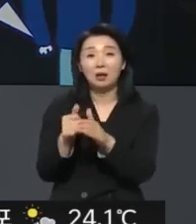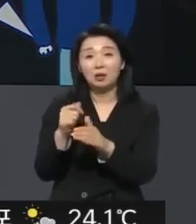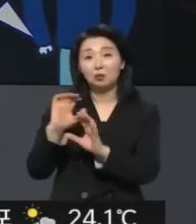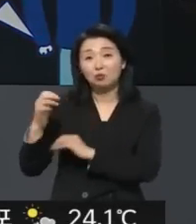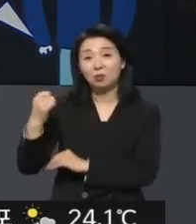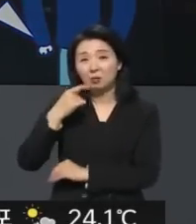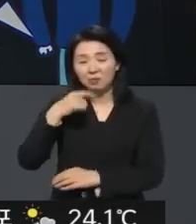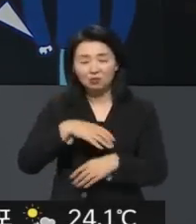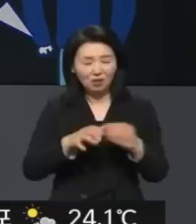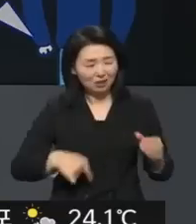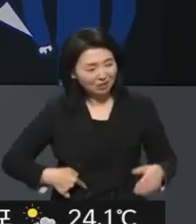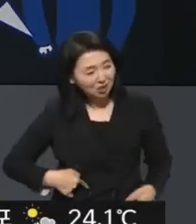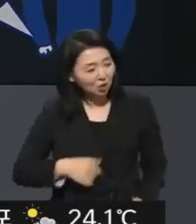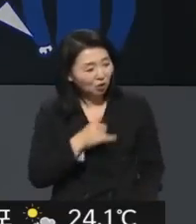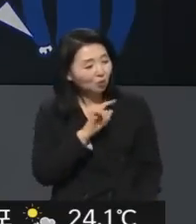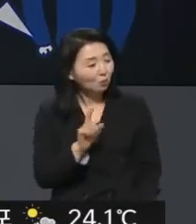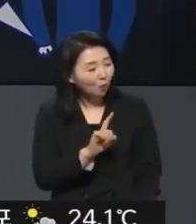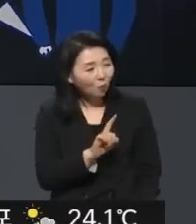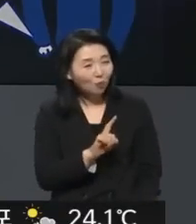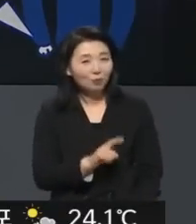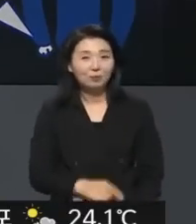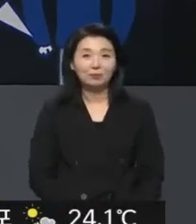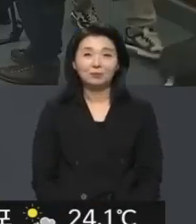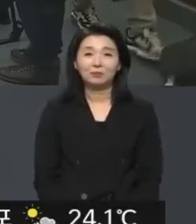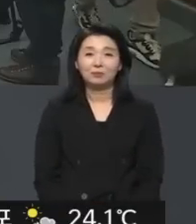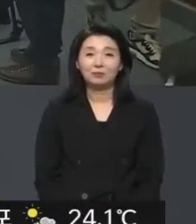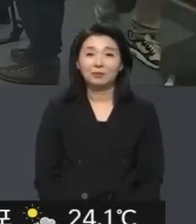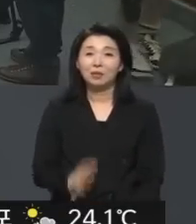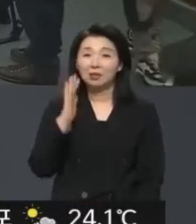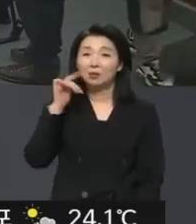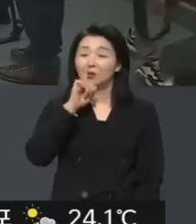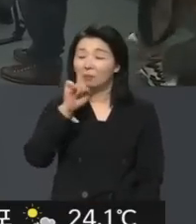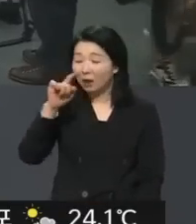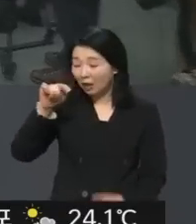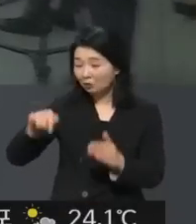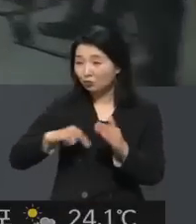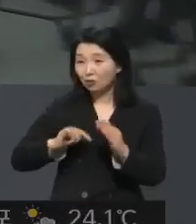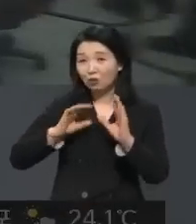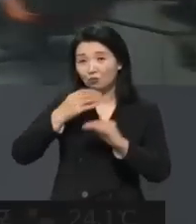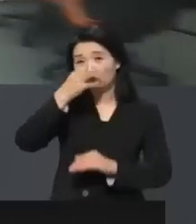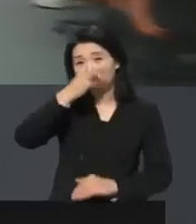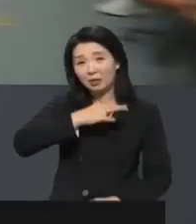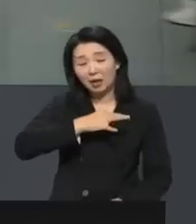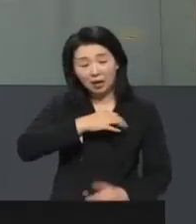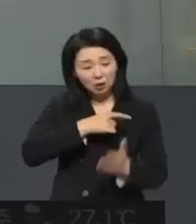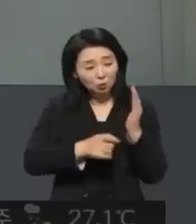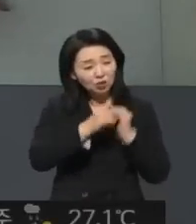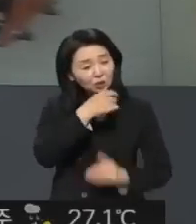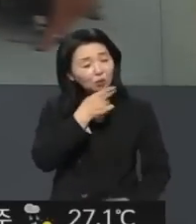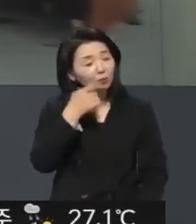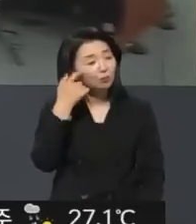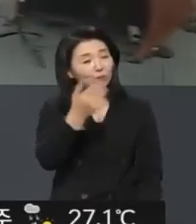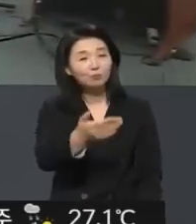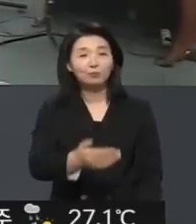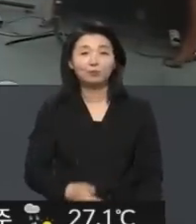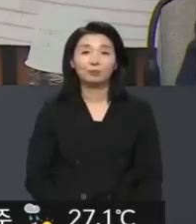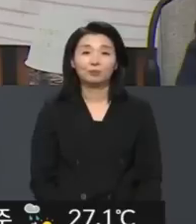민주당이 찔리는 거라도 있느냐 따져 물었습니다. 대통령 말씀 중에 국익에 해가 되는 게 있느냐고도